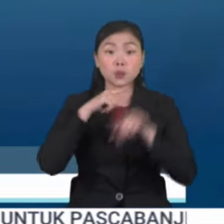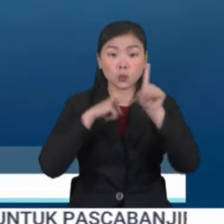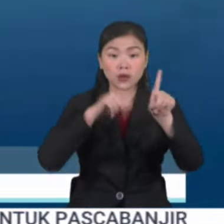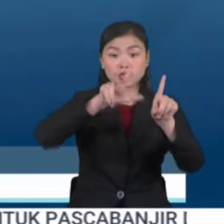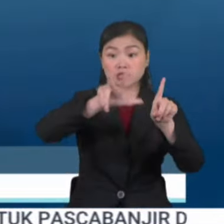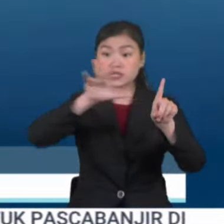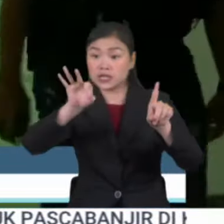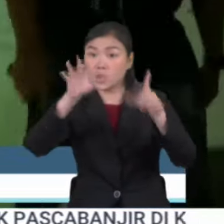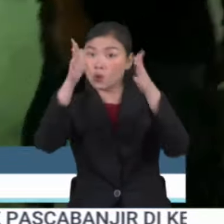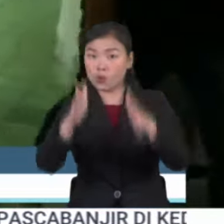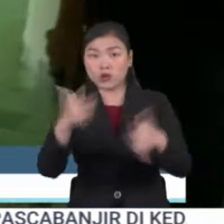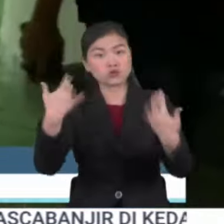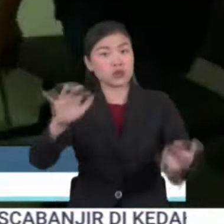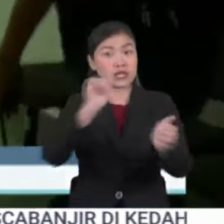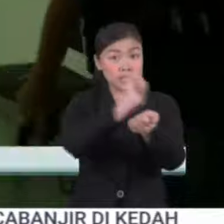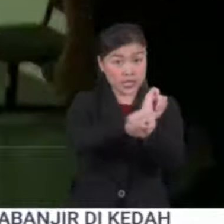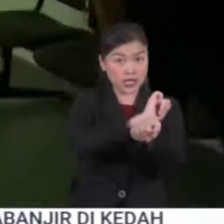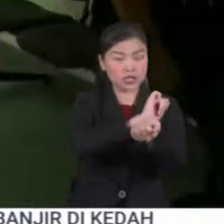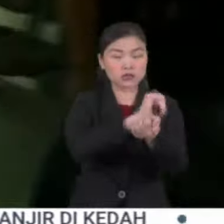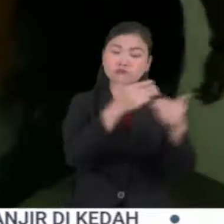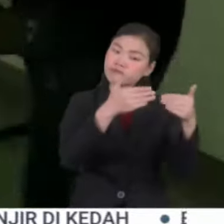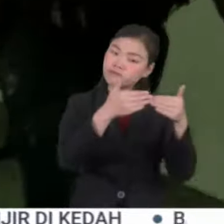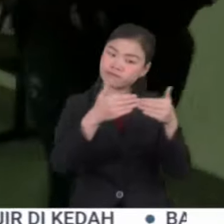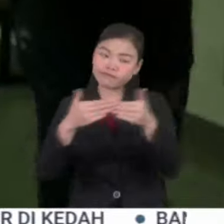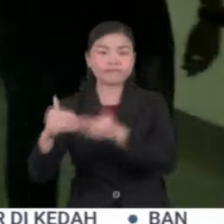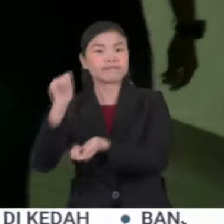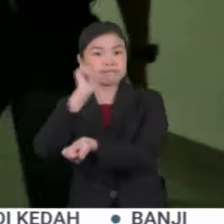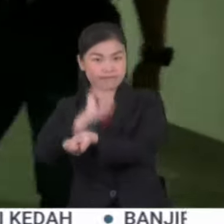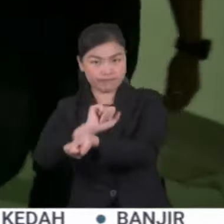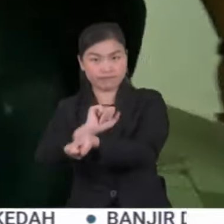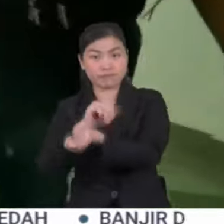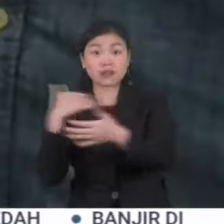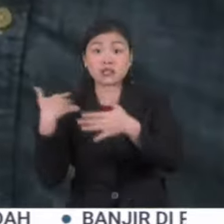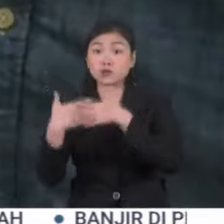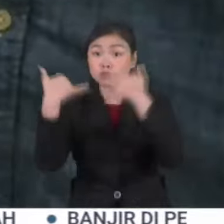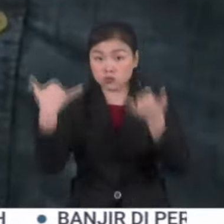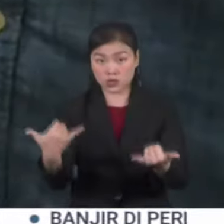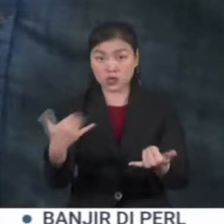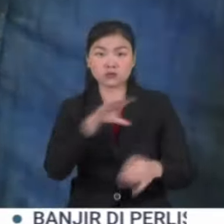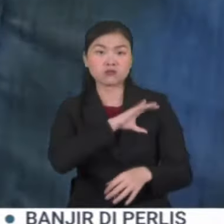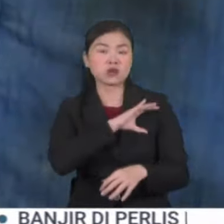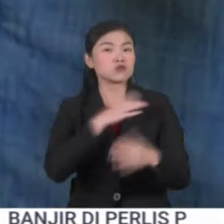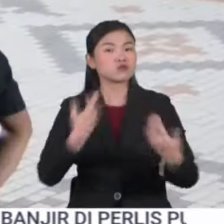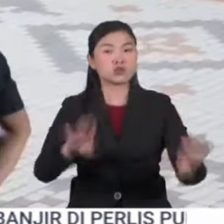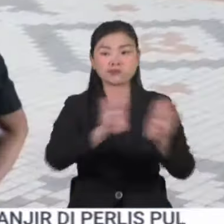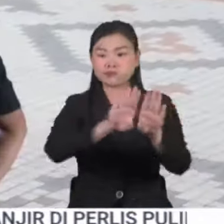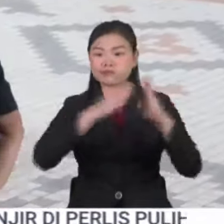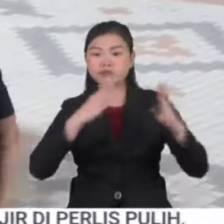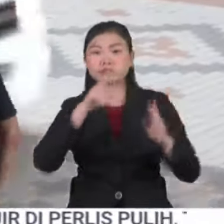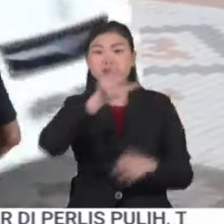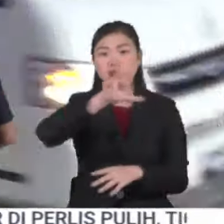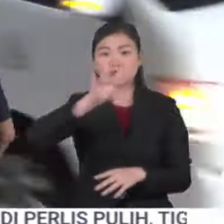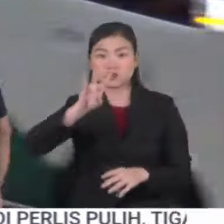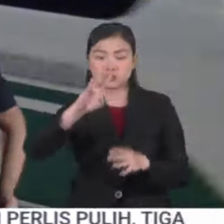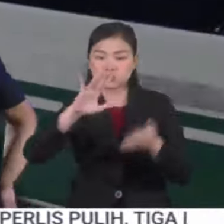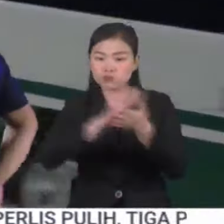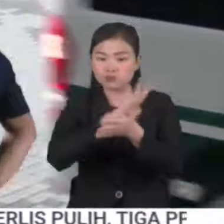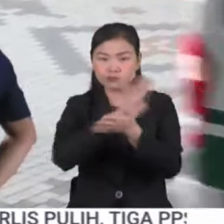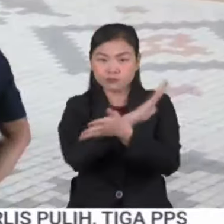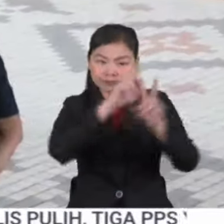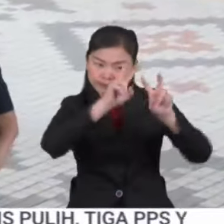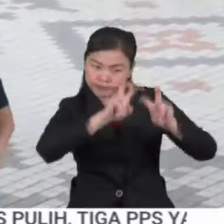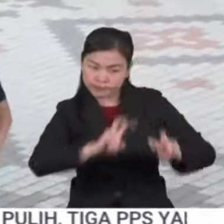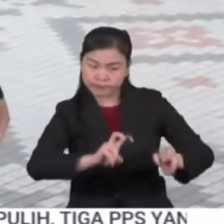139 suspek yang ditahan sebelum ini telah disambung reman. Sehingga kini PDRM telah membuka 37 kertas siasatan.